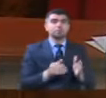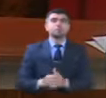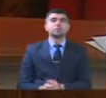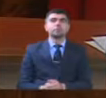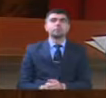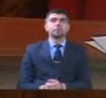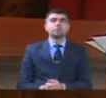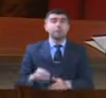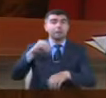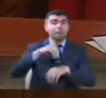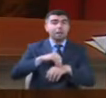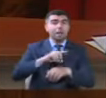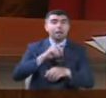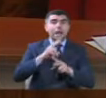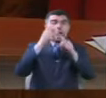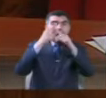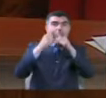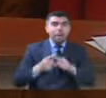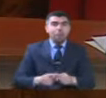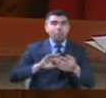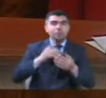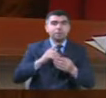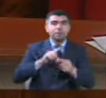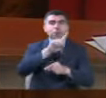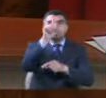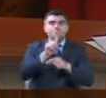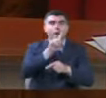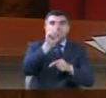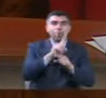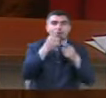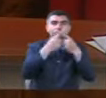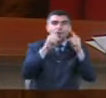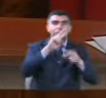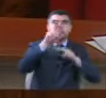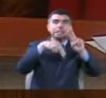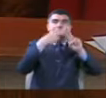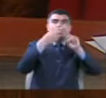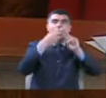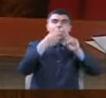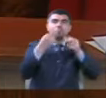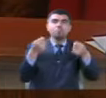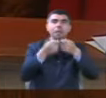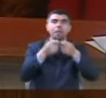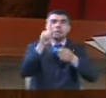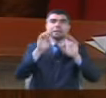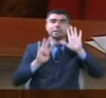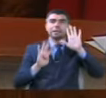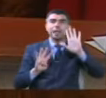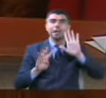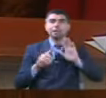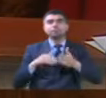فيما يتعلق بعدد الأسئلة الشفوية والكتابية والأجوبة الكتابية التي توصل بها مجلس النواب من 19 إلى